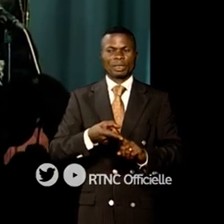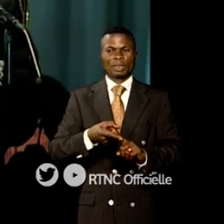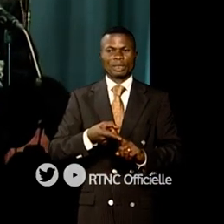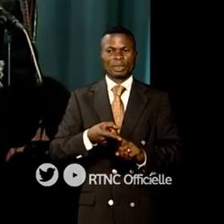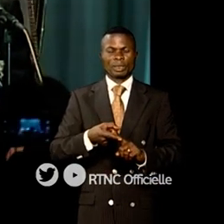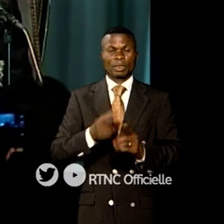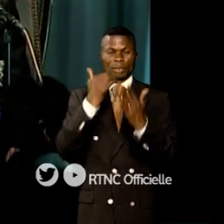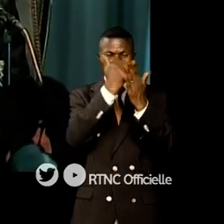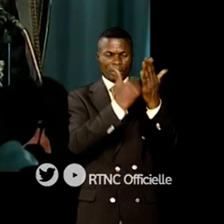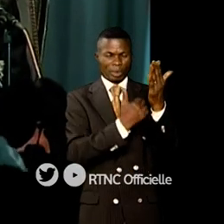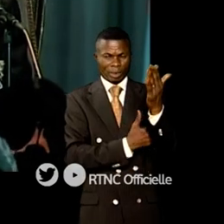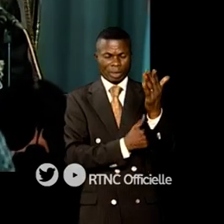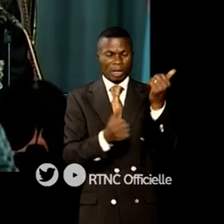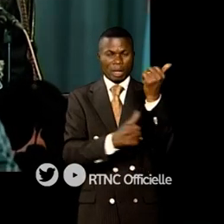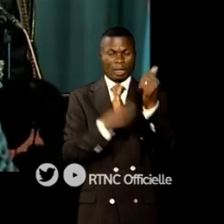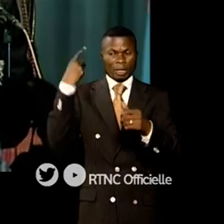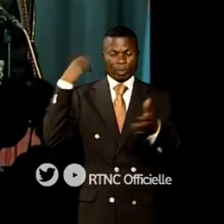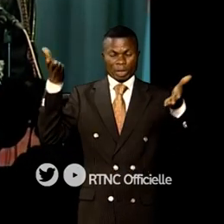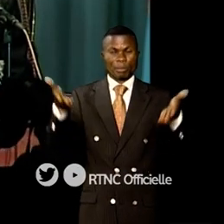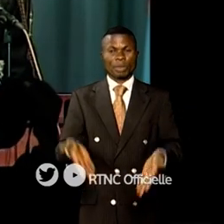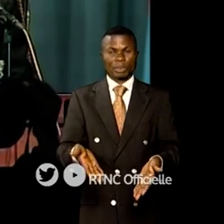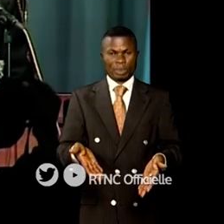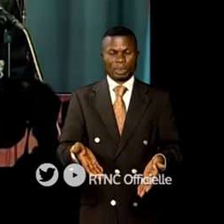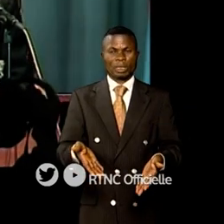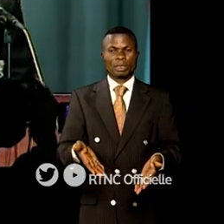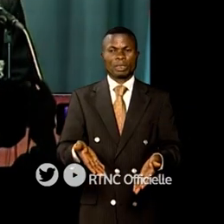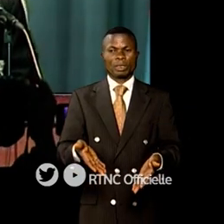la liste de présence